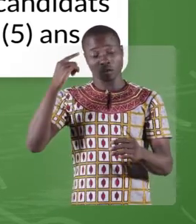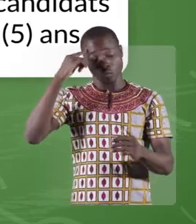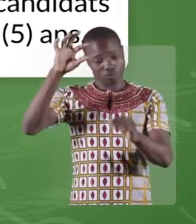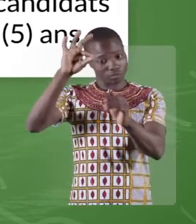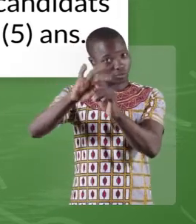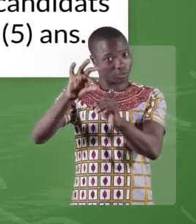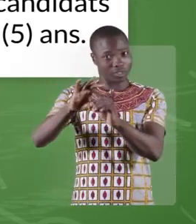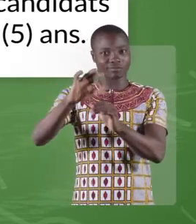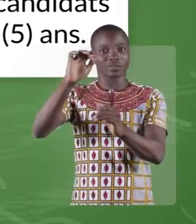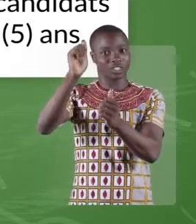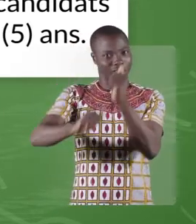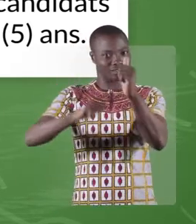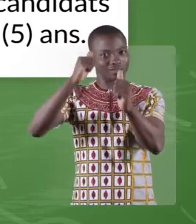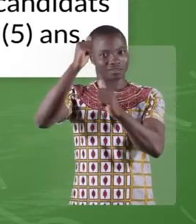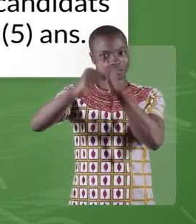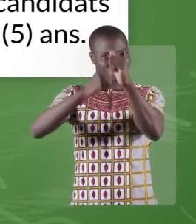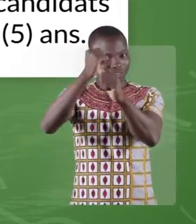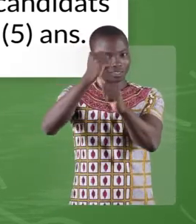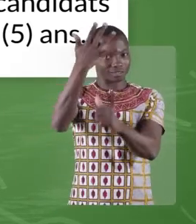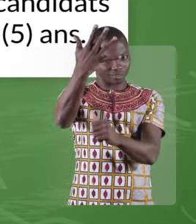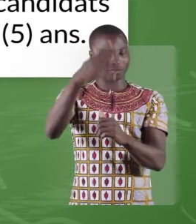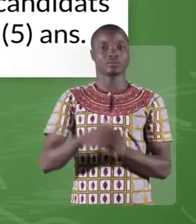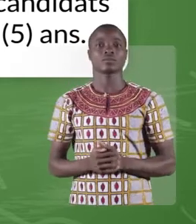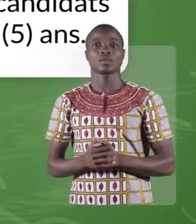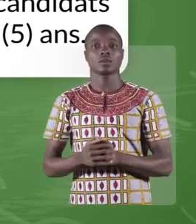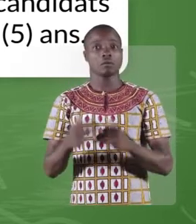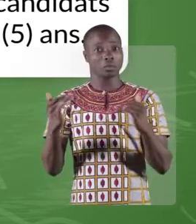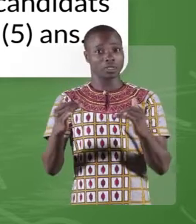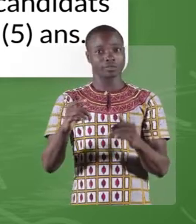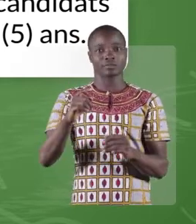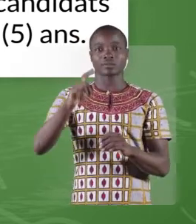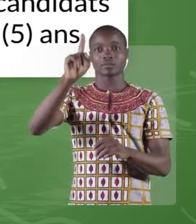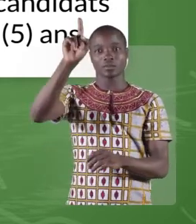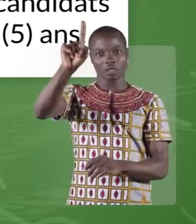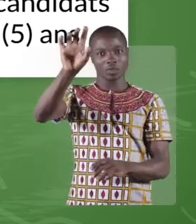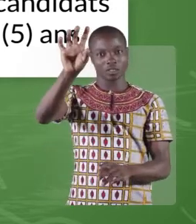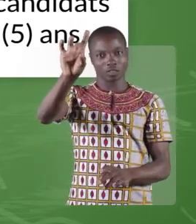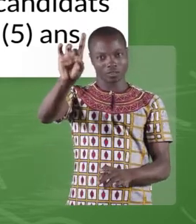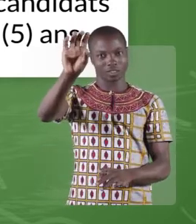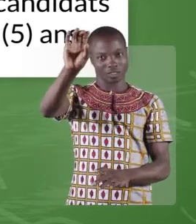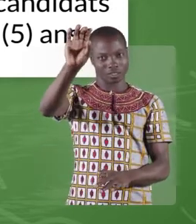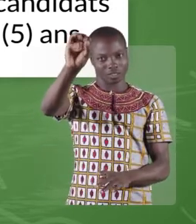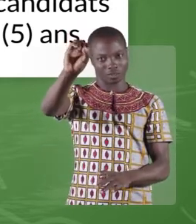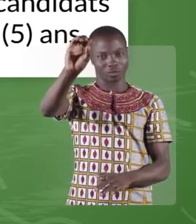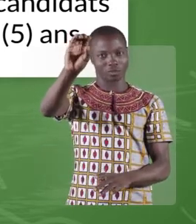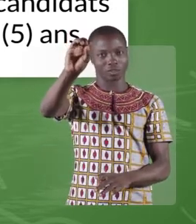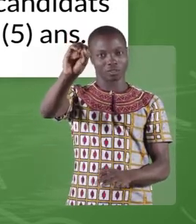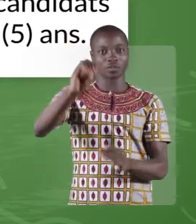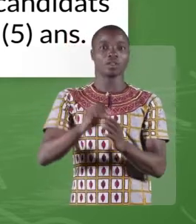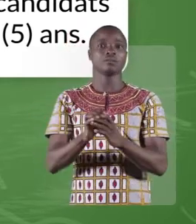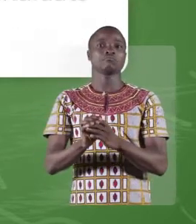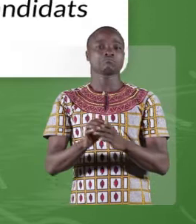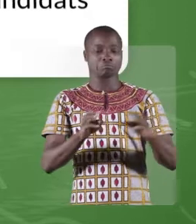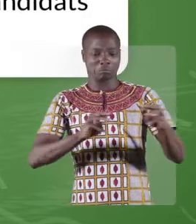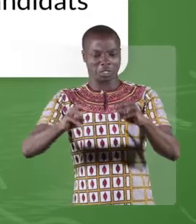5 ans. À partir de 1980, cette méthode change. On